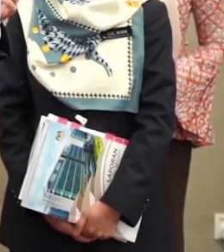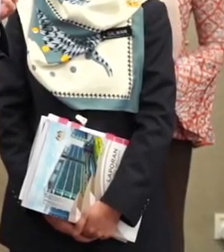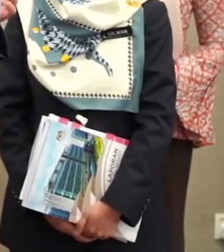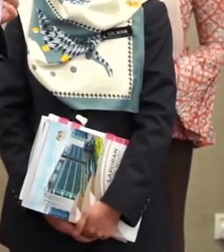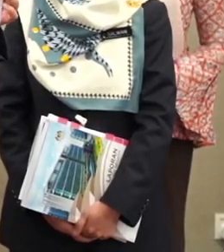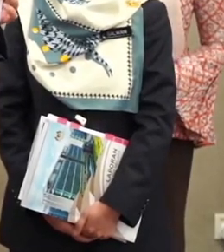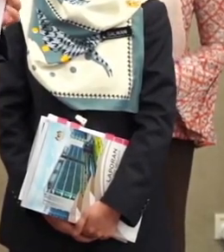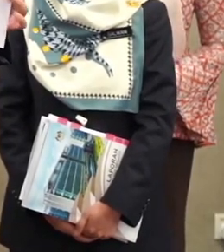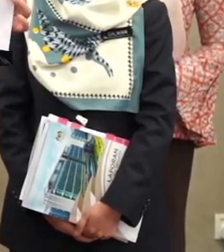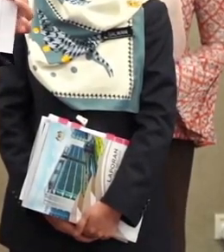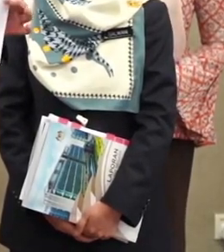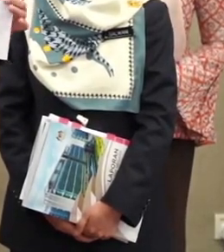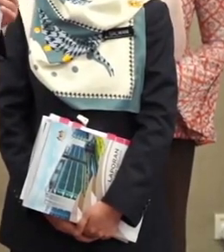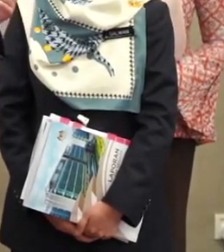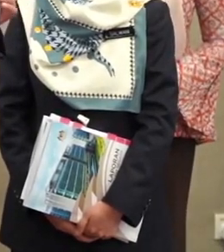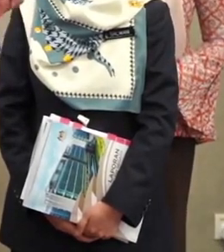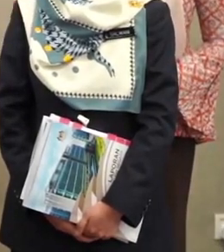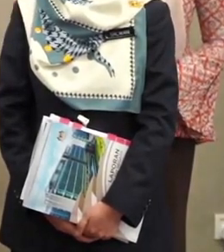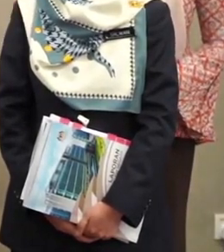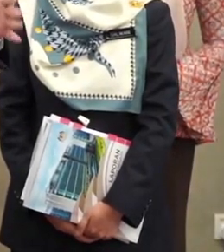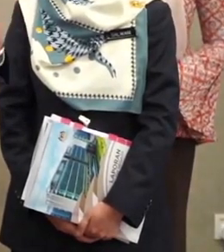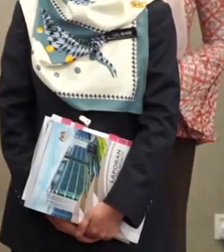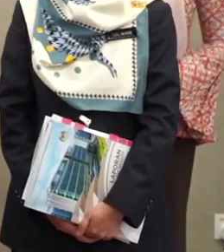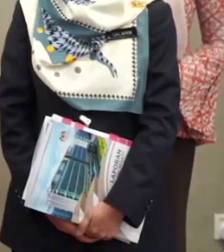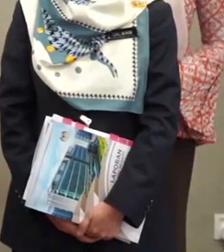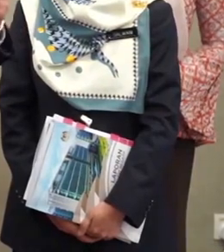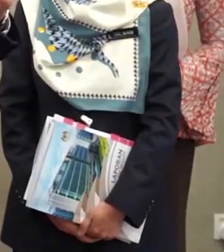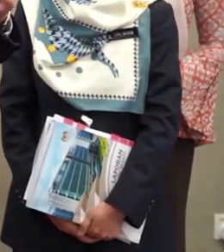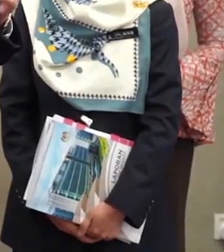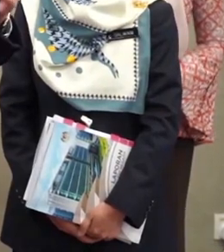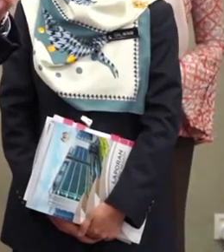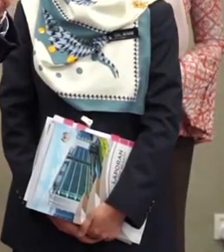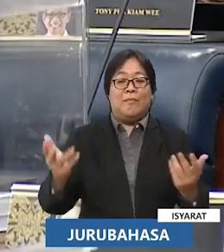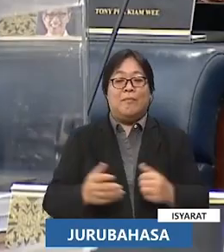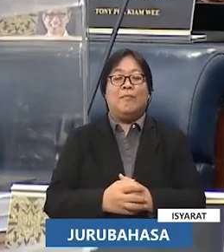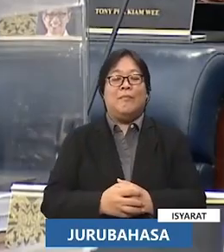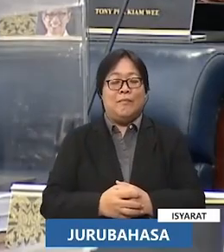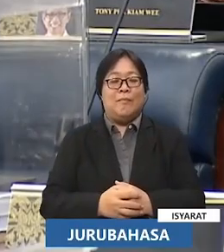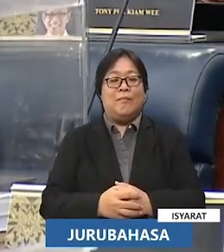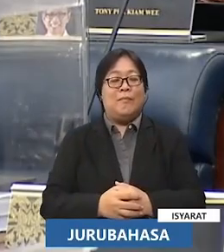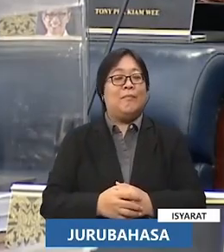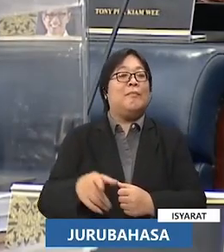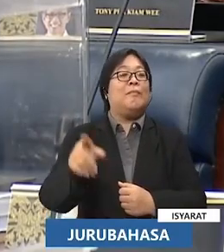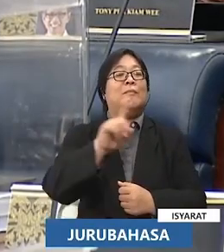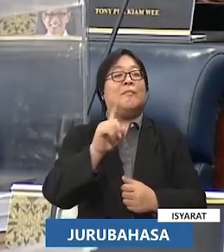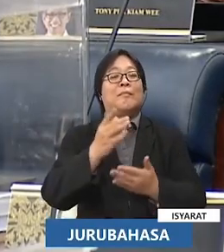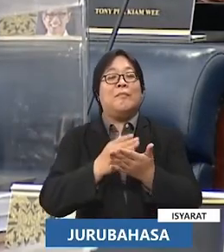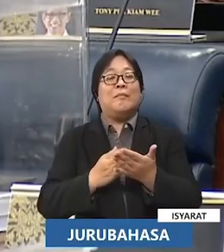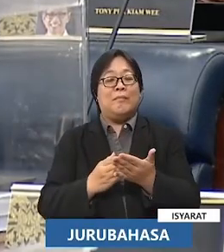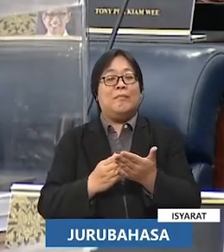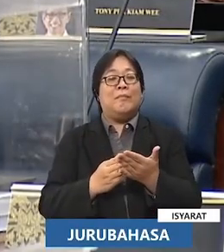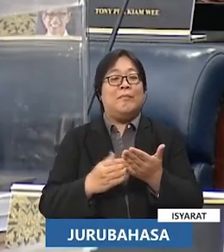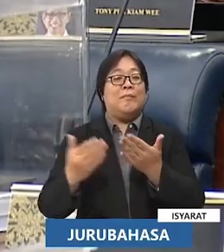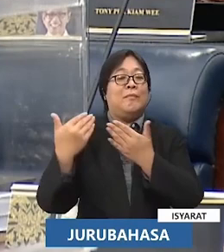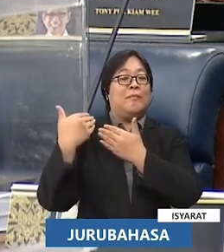620966648 tak Apakah langkah yang di akan dilakukan oleh pihak kerajaan terhadap mana-mana pH